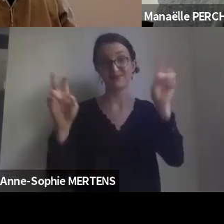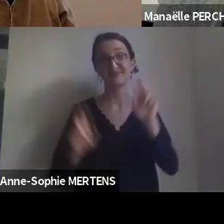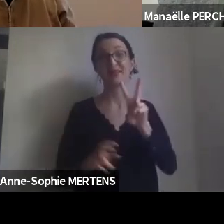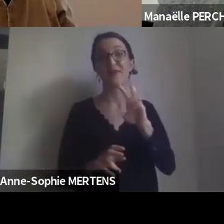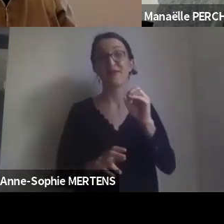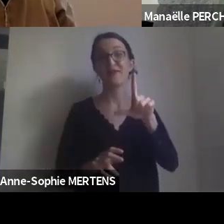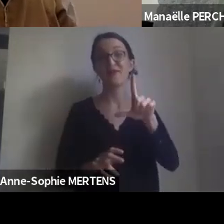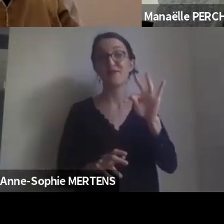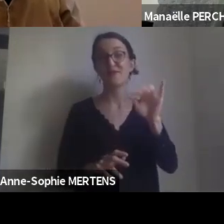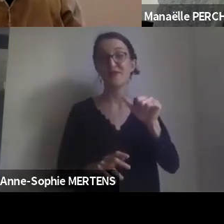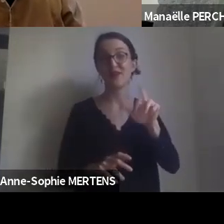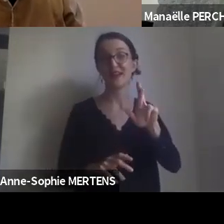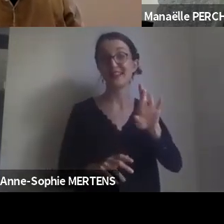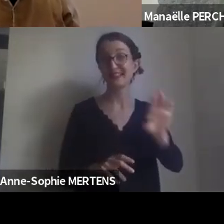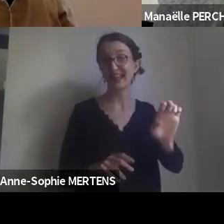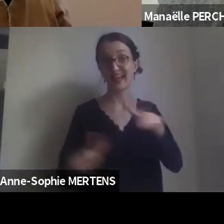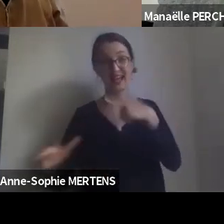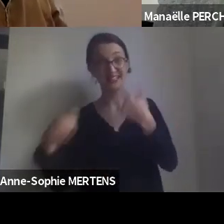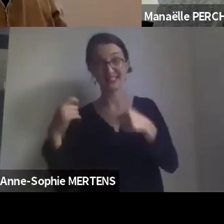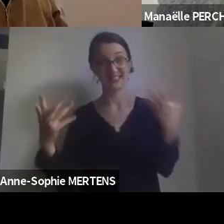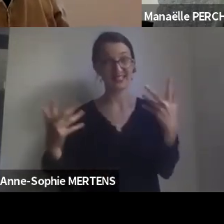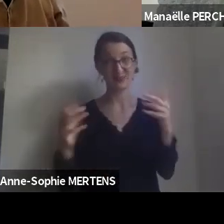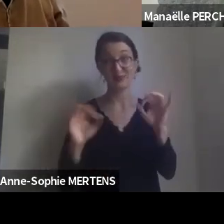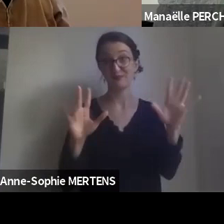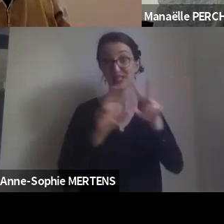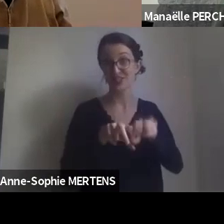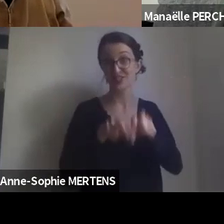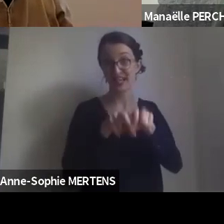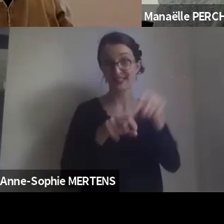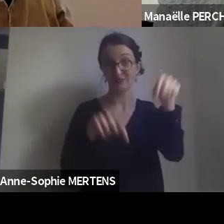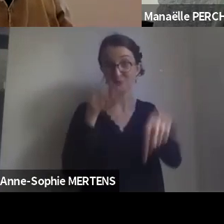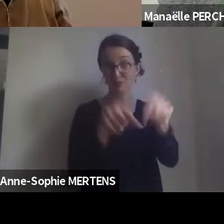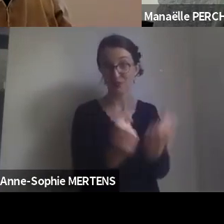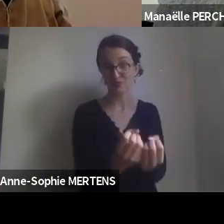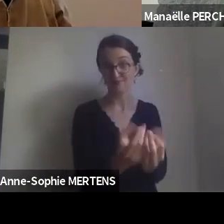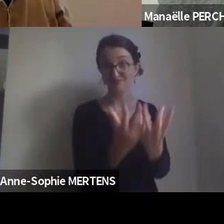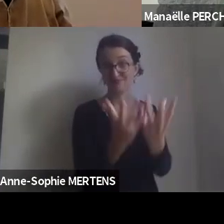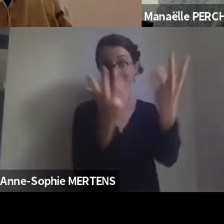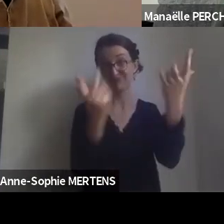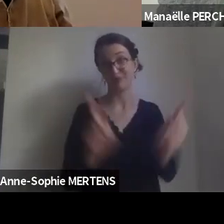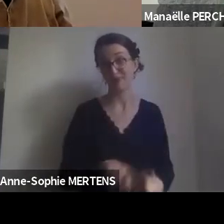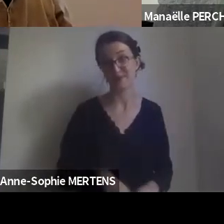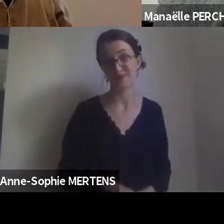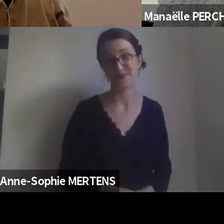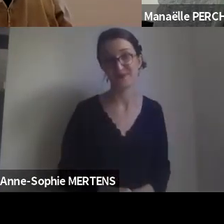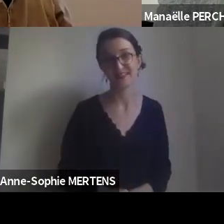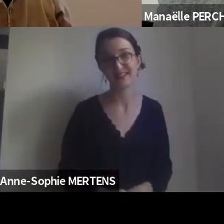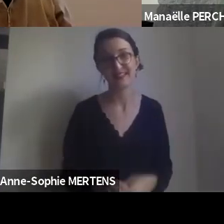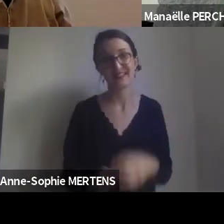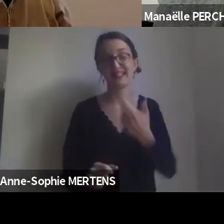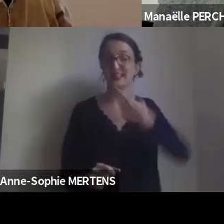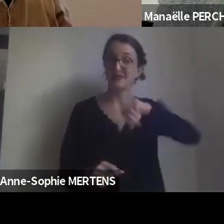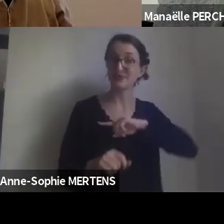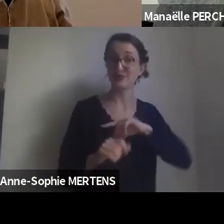d'agilité, vraiment. Et nous, chez HUP, on sera évidemment heureux de vous accompagner là-dedans pour faire grandir ce jardin, tout